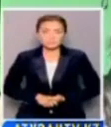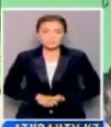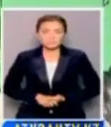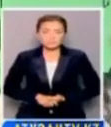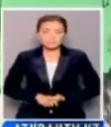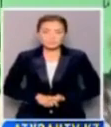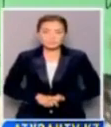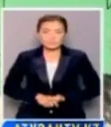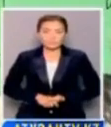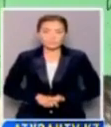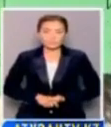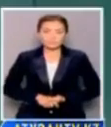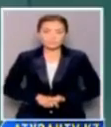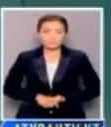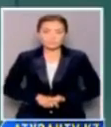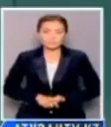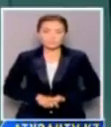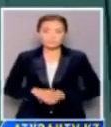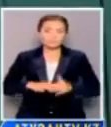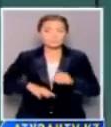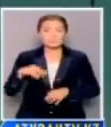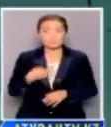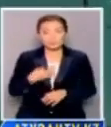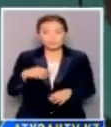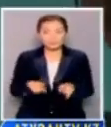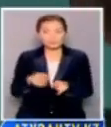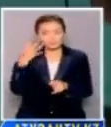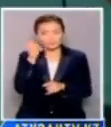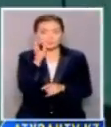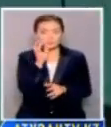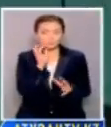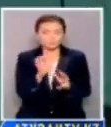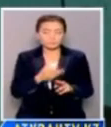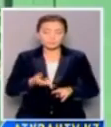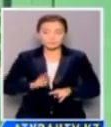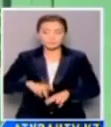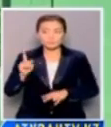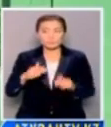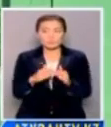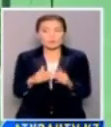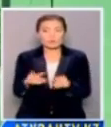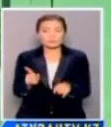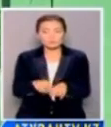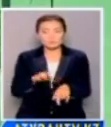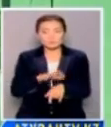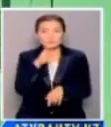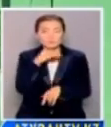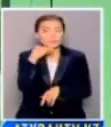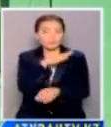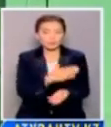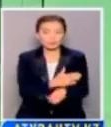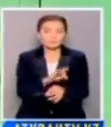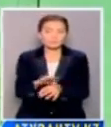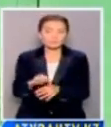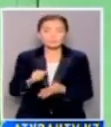сынған, белі сынған дәуір деп олған иттер. Мамандығы заңгер, бірақ сүйікті ісі осы. Тіпті үйінде де ауру иттер бар.